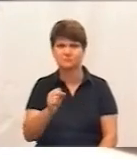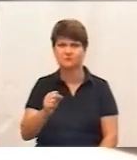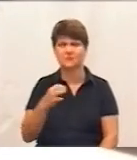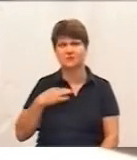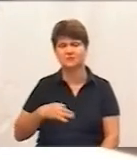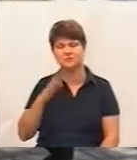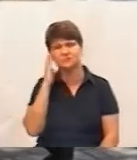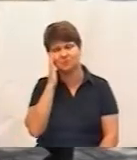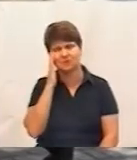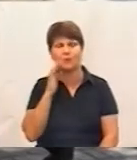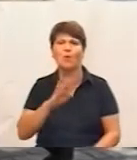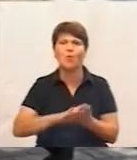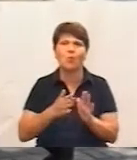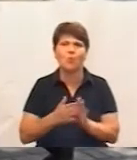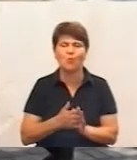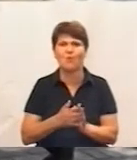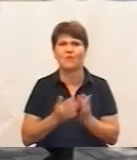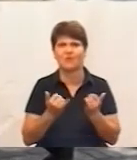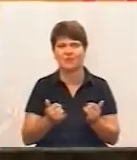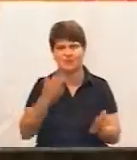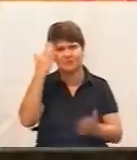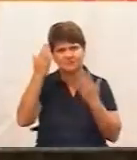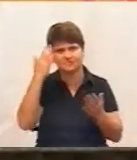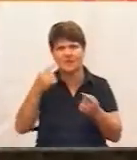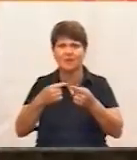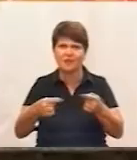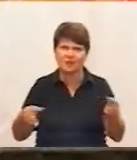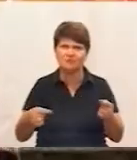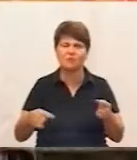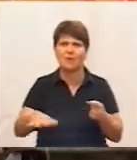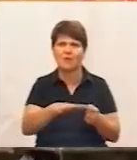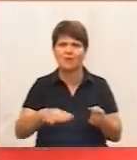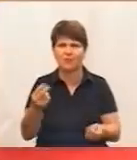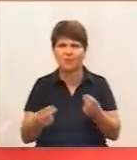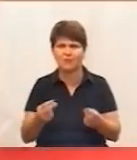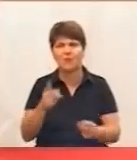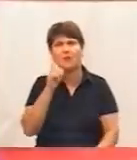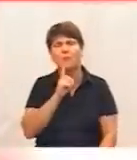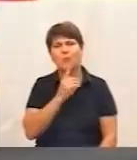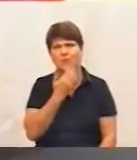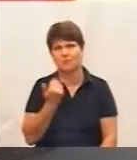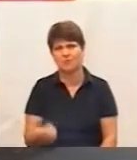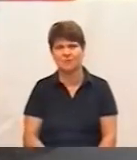для дозвілля її сина тут, як і на інших майданчиках Жмеринки, поки немає.